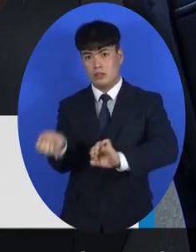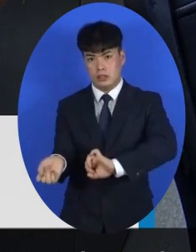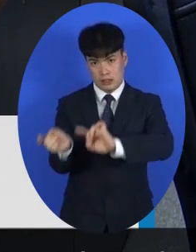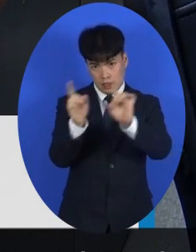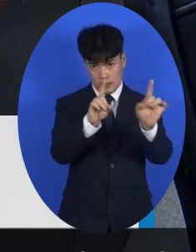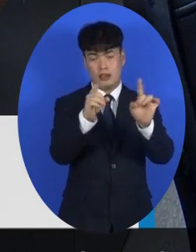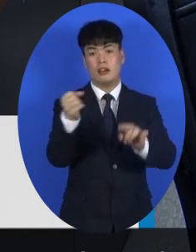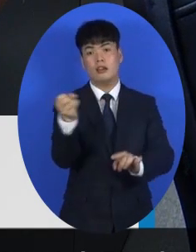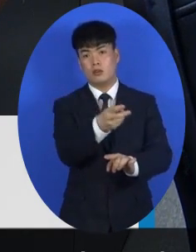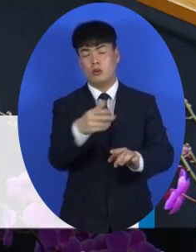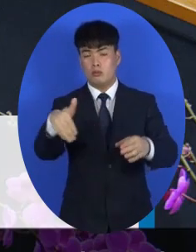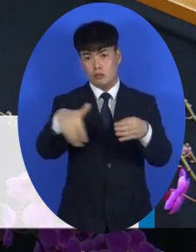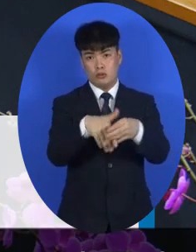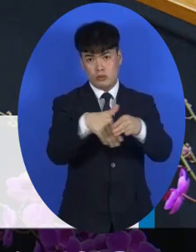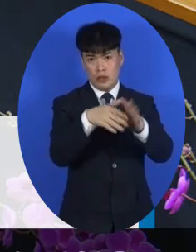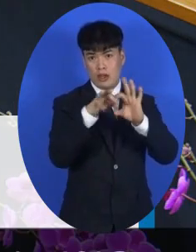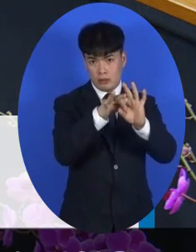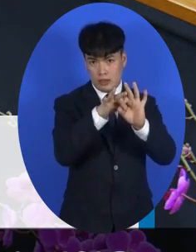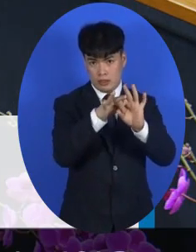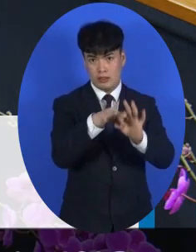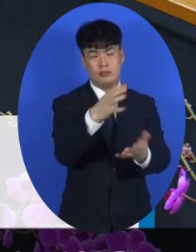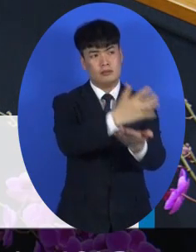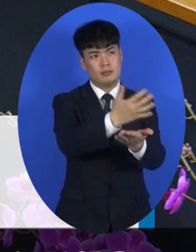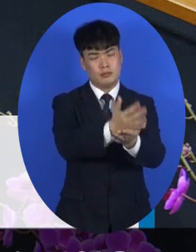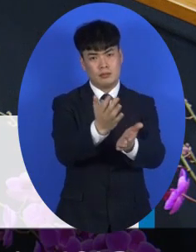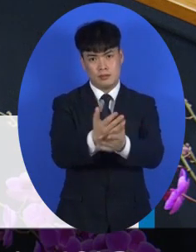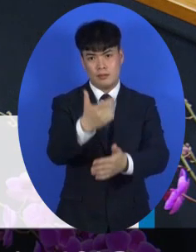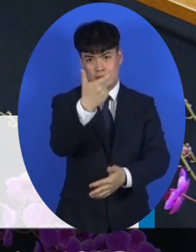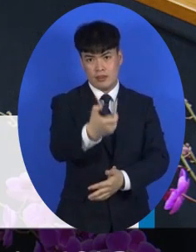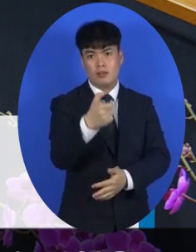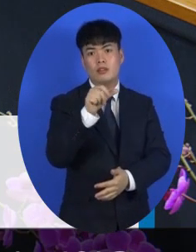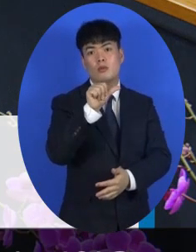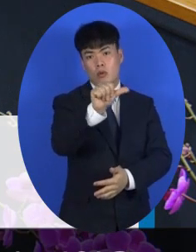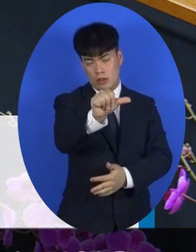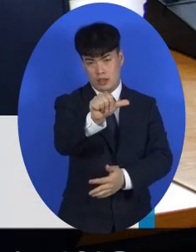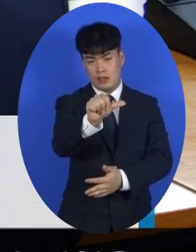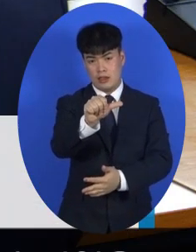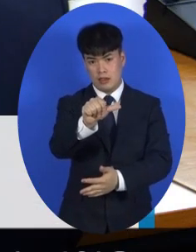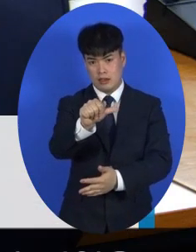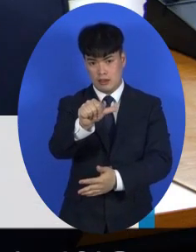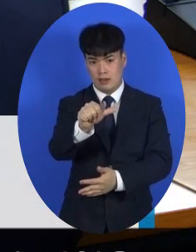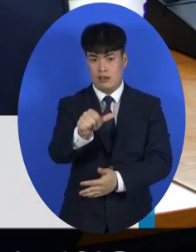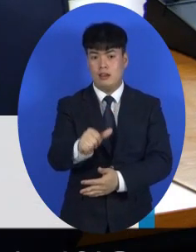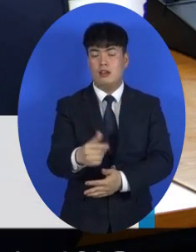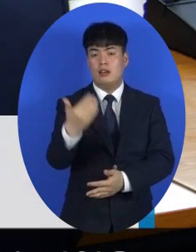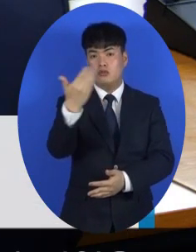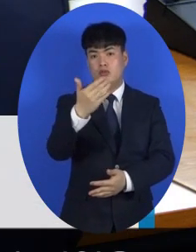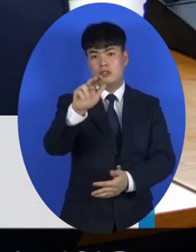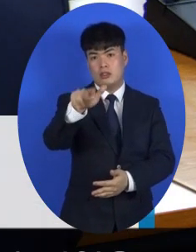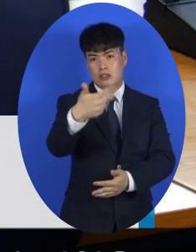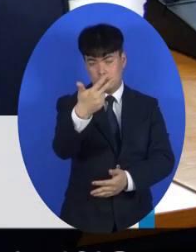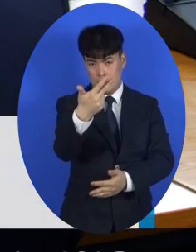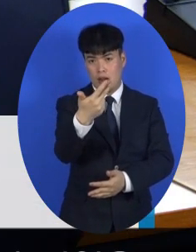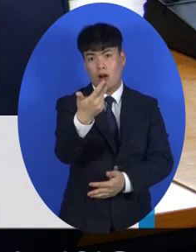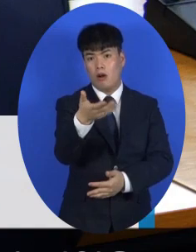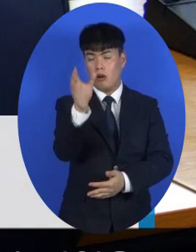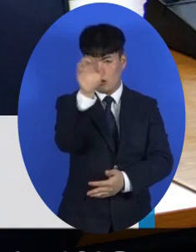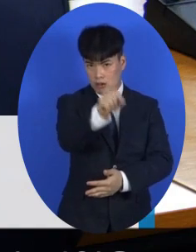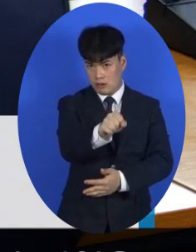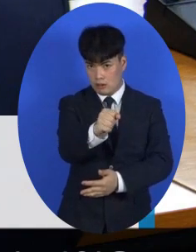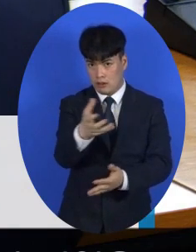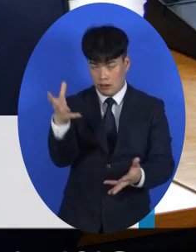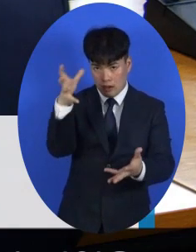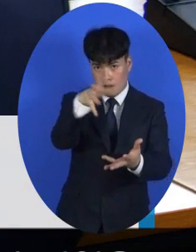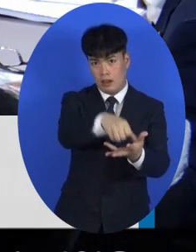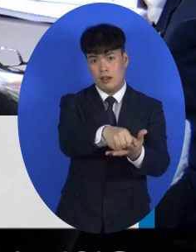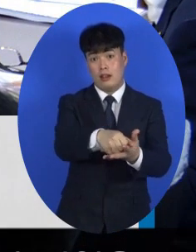분야 등 2021년 국비 확보 대상 75개 사업, 9,724억 원에 대한 추진 상황과